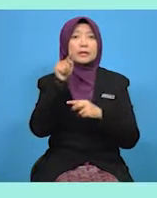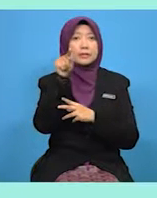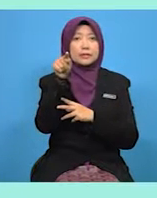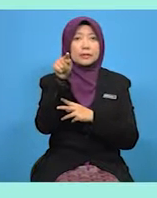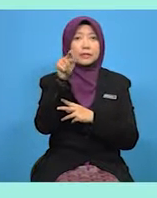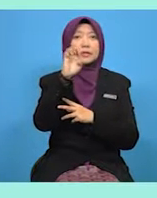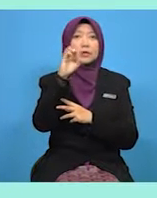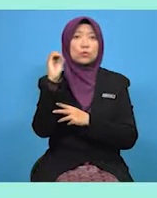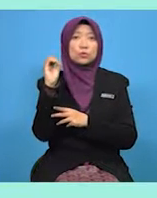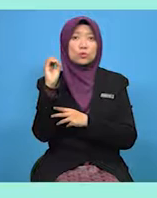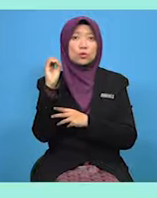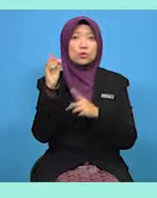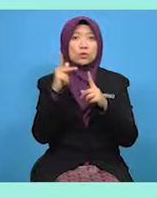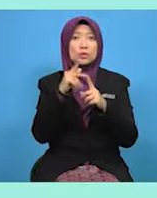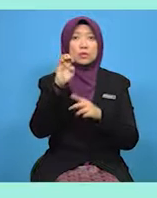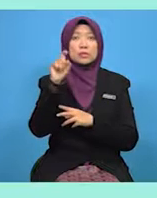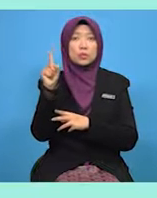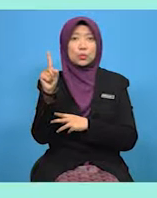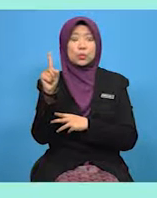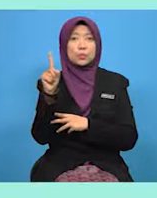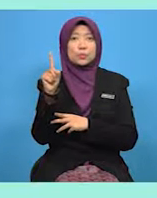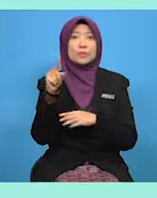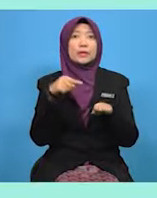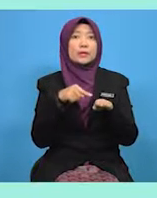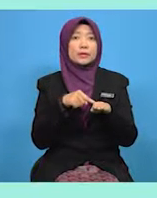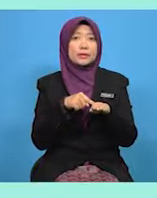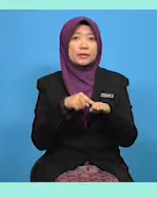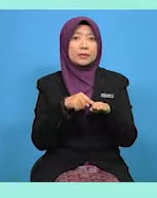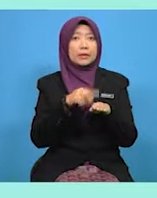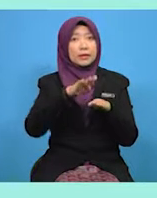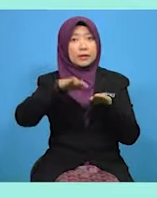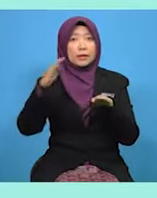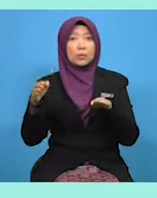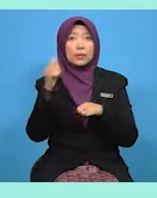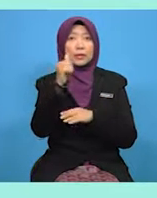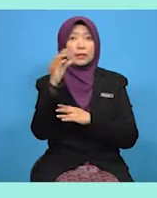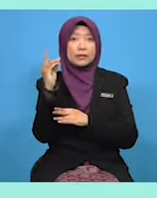dari E0 ke E1 di sepanjang kelo AD.